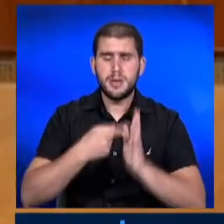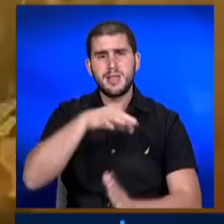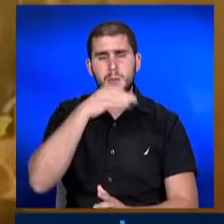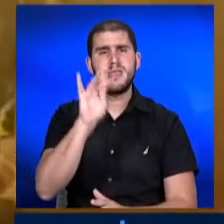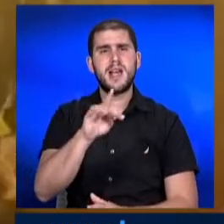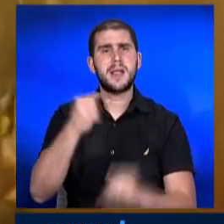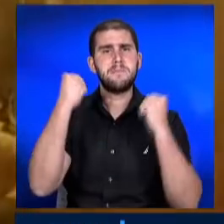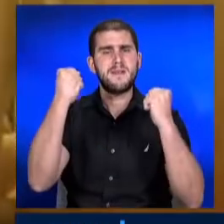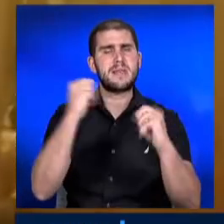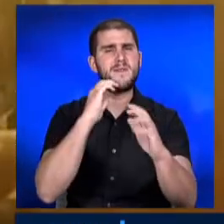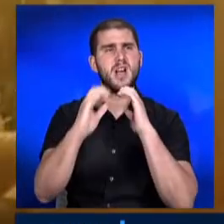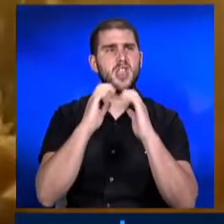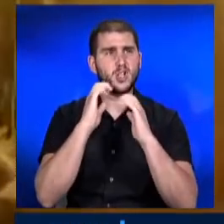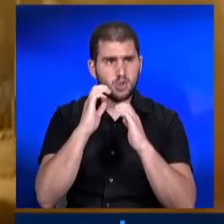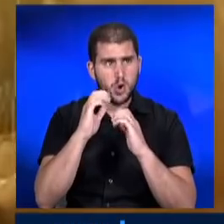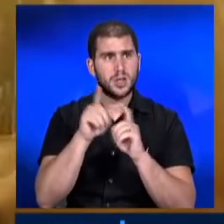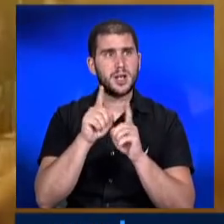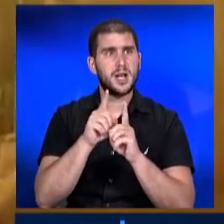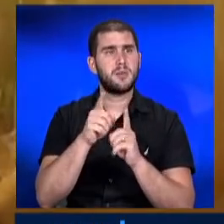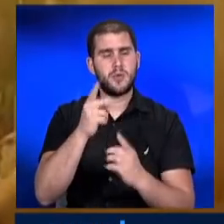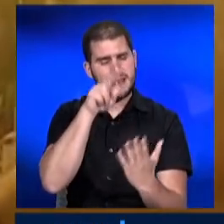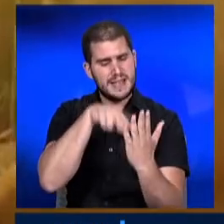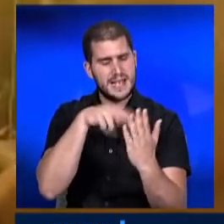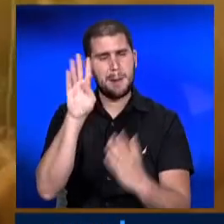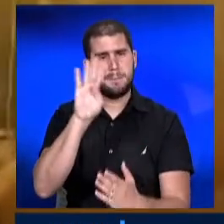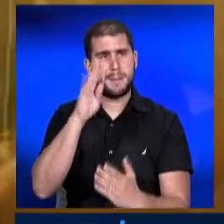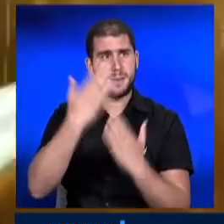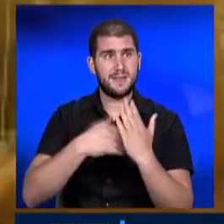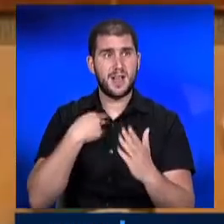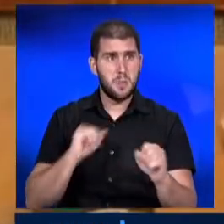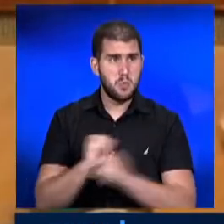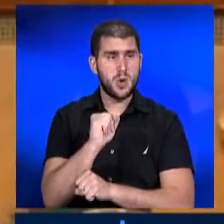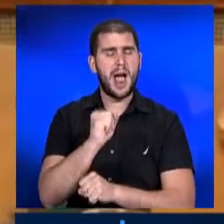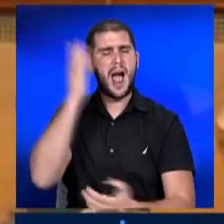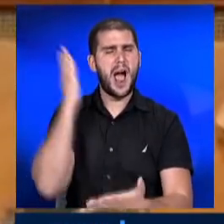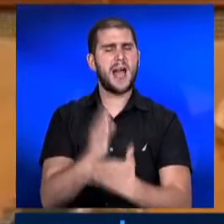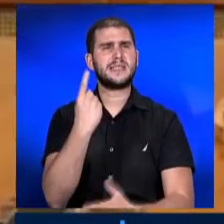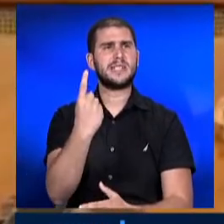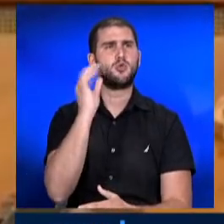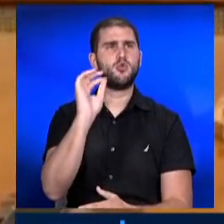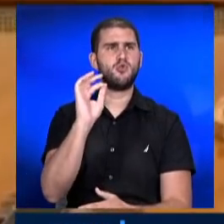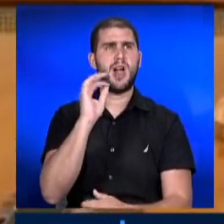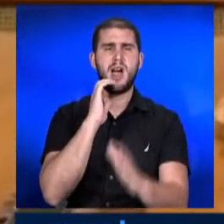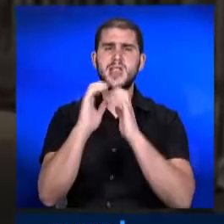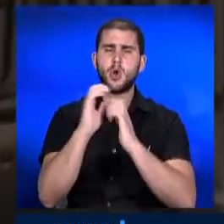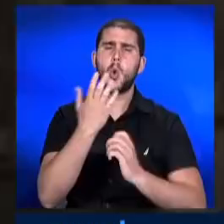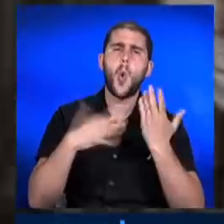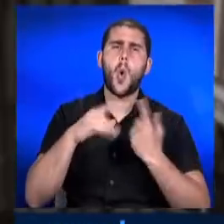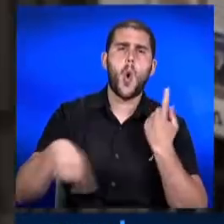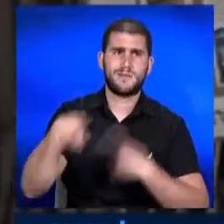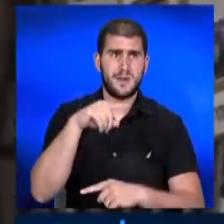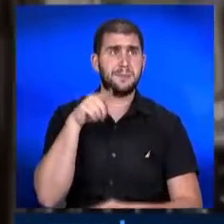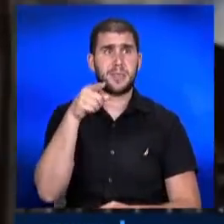המפגינים והתקשורת שהקרין נתניהו מדף. אני מוקיע את החד צדדיות של אמצעי התקשורת של רובם. הם